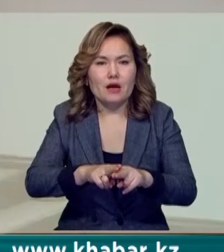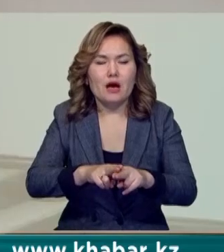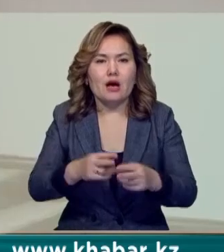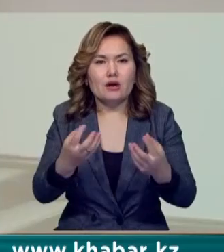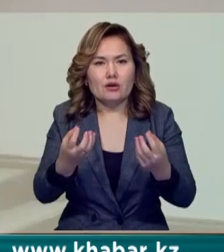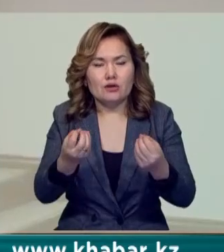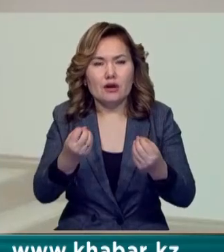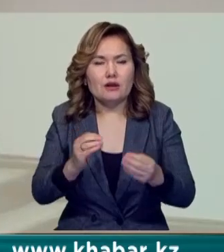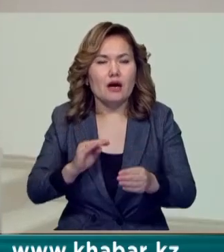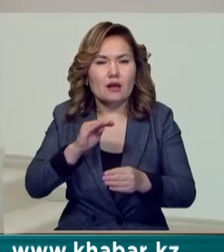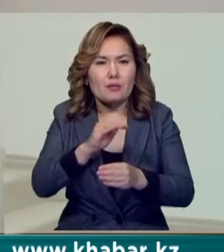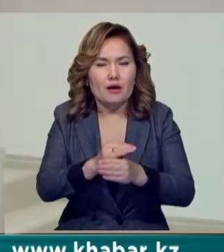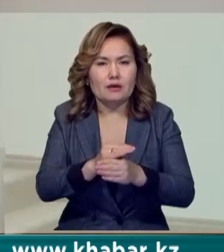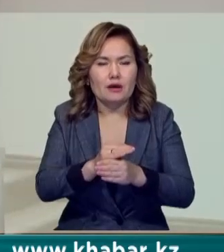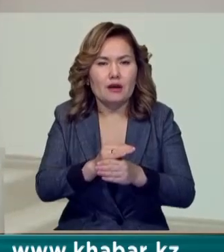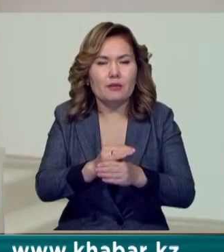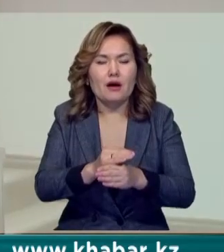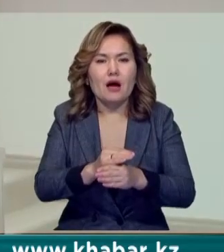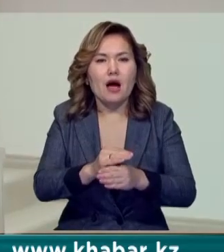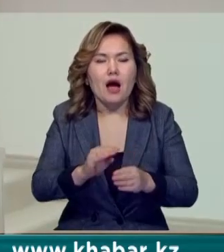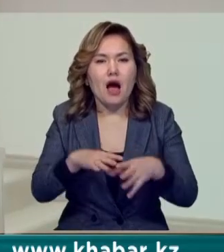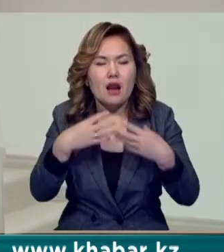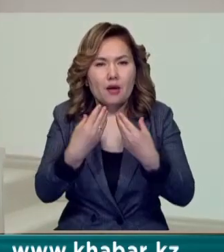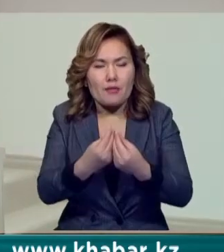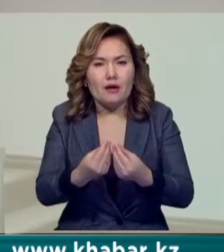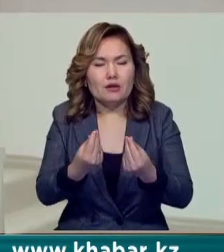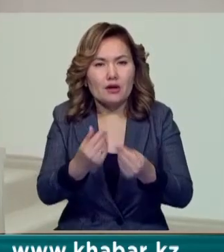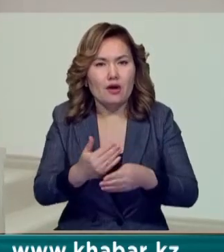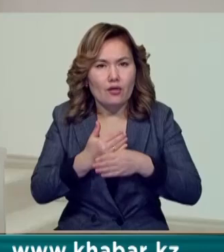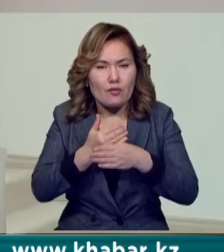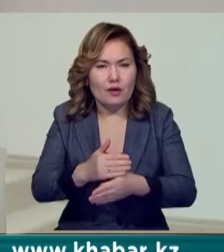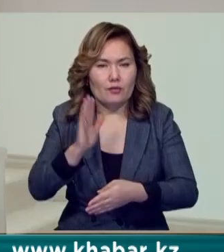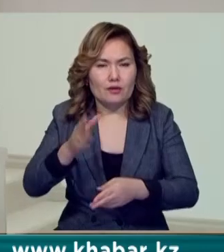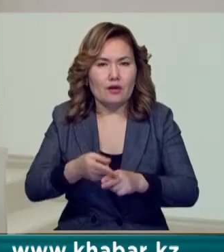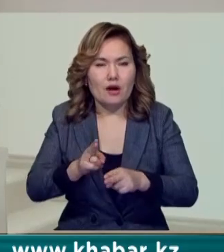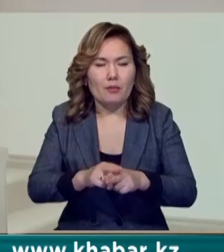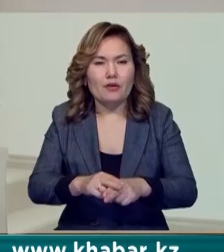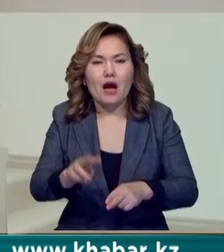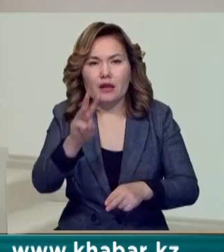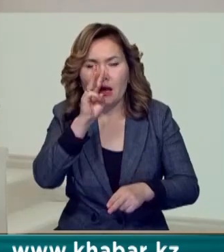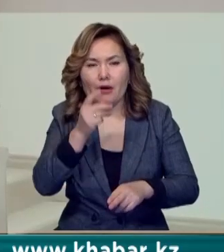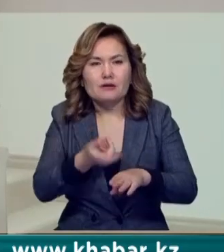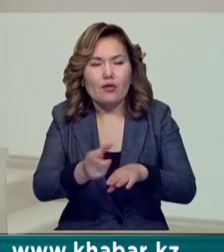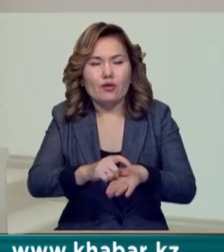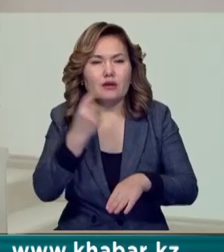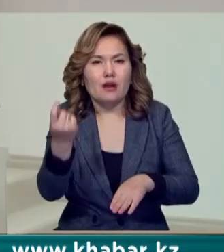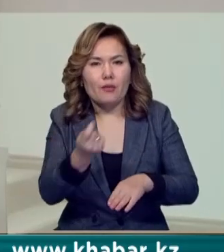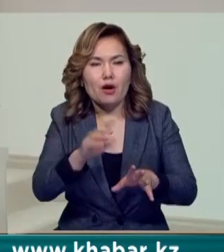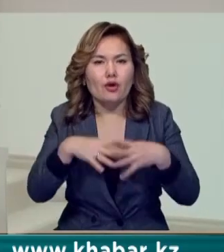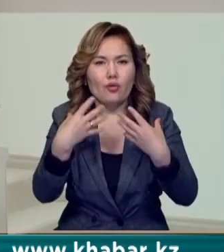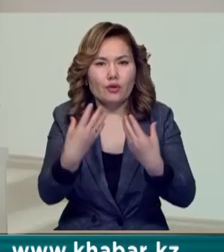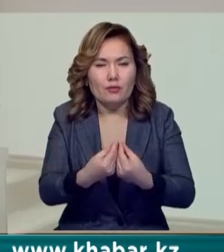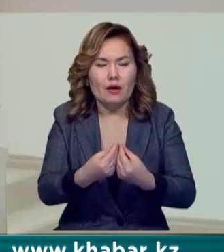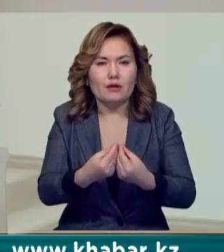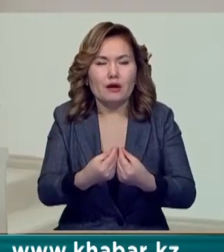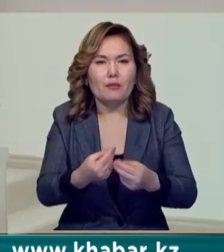бөлек кепілдендірген әлеуметтік көмек ұғымы да енгізіліп отыр. Яғни табысы аз отбасыларындағы